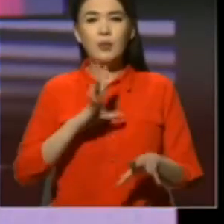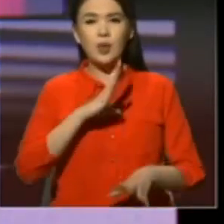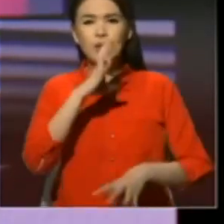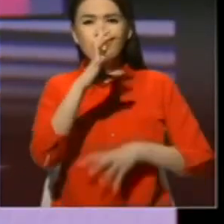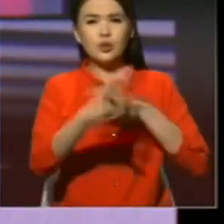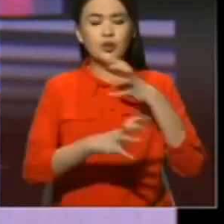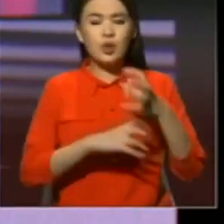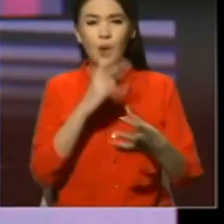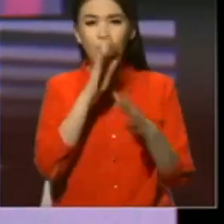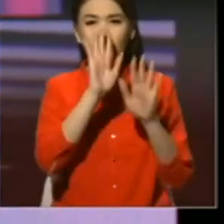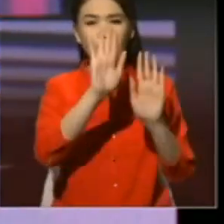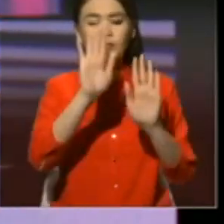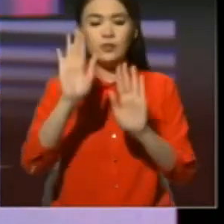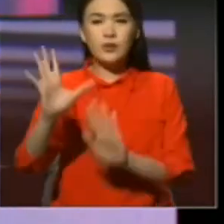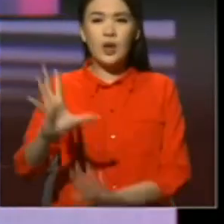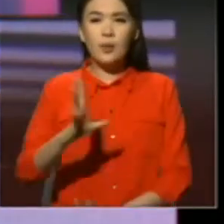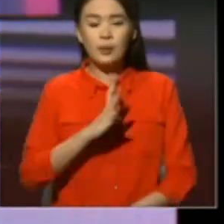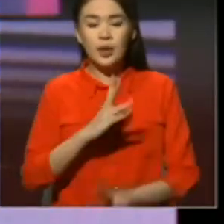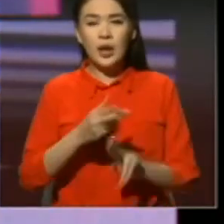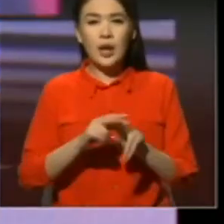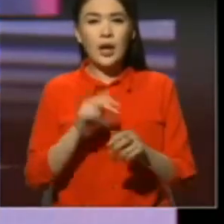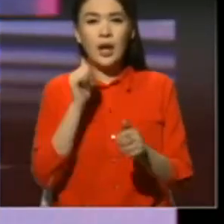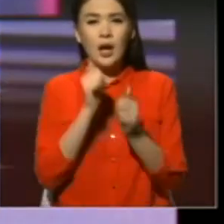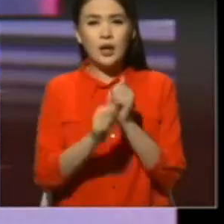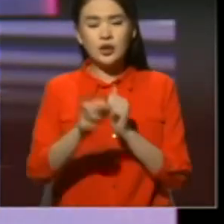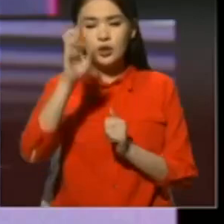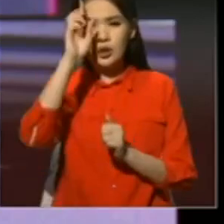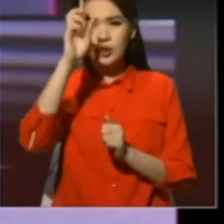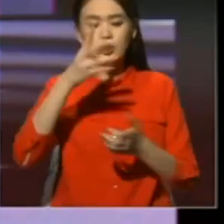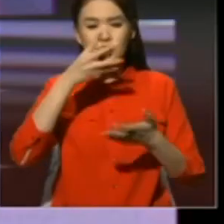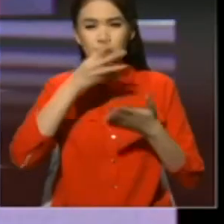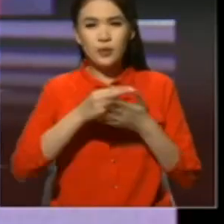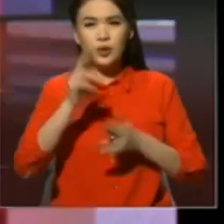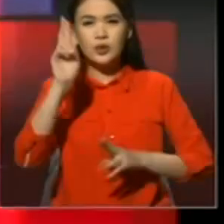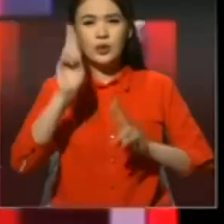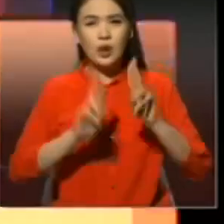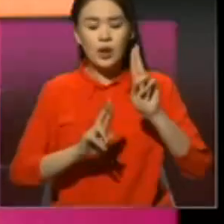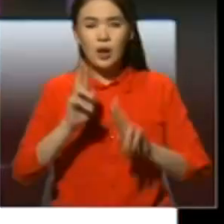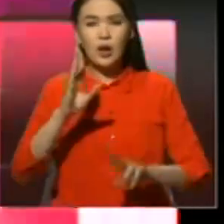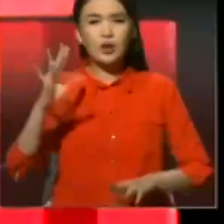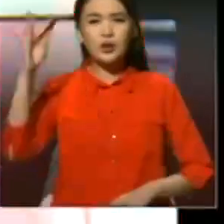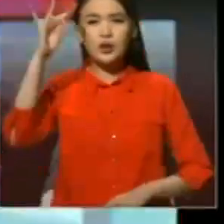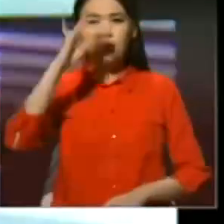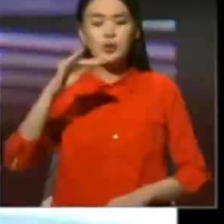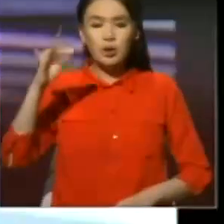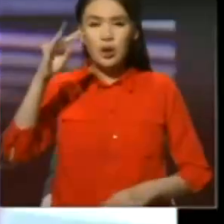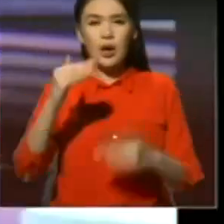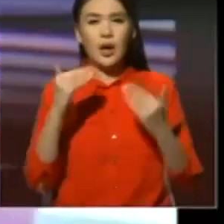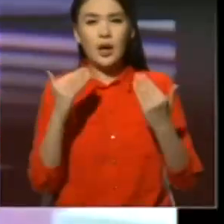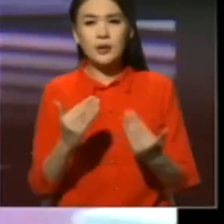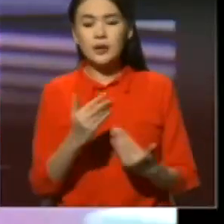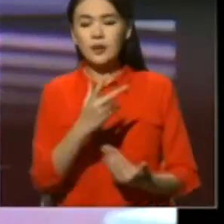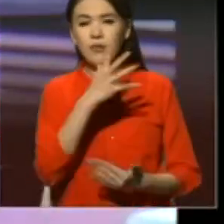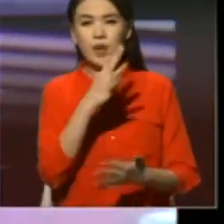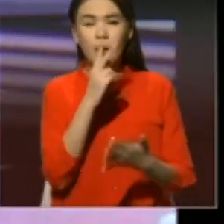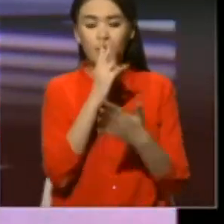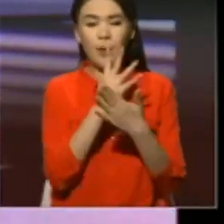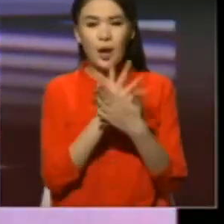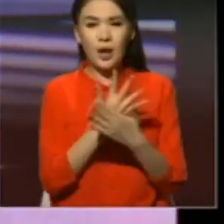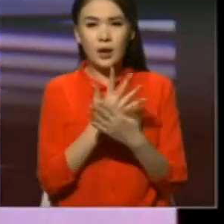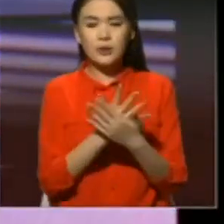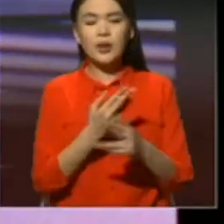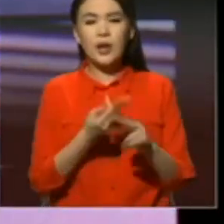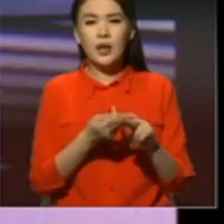өтеді. Әрбір мемлекет өзінің бүкіл салт-дәстүрін, мәдениетін, қазіргі жағдайын көрсетіп, сондай